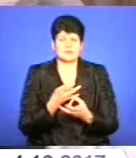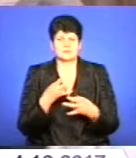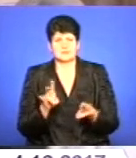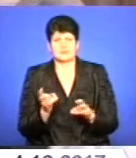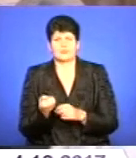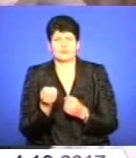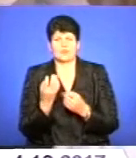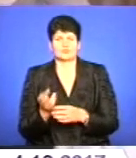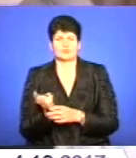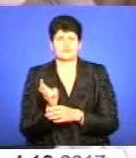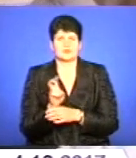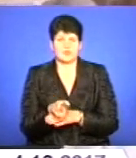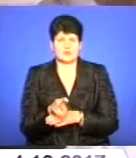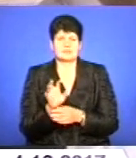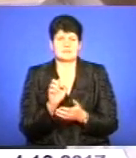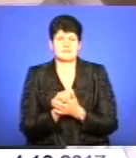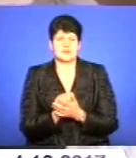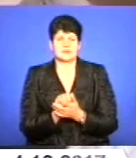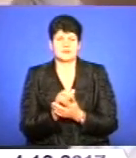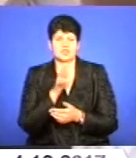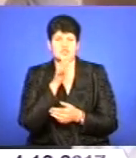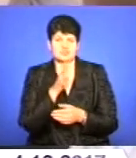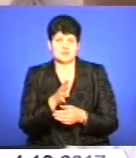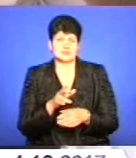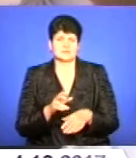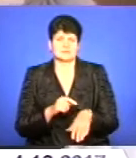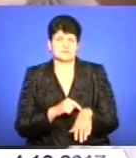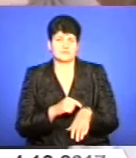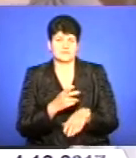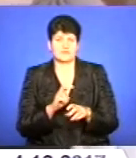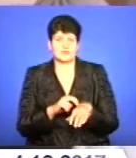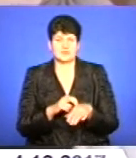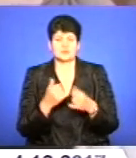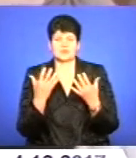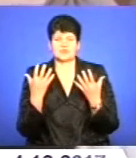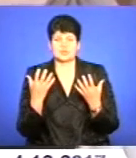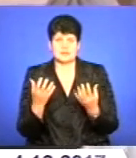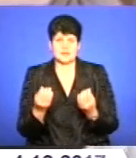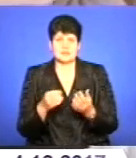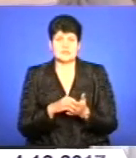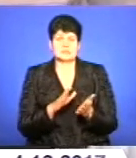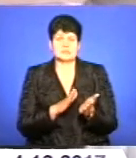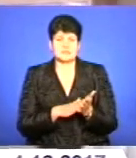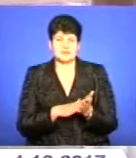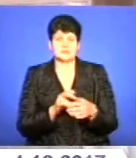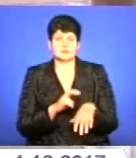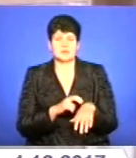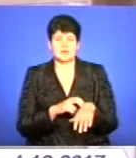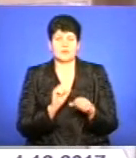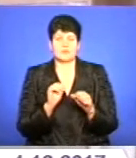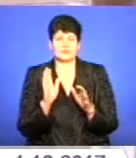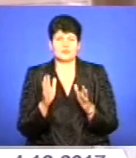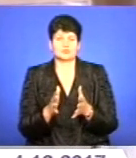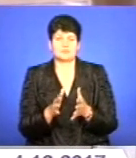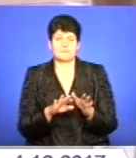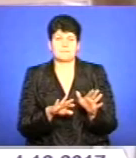і відповідно займали час лікарів-спеціалістів. На сьогоднішній день запис до лікаря-спеціаліста може бути